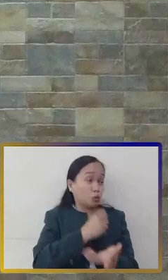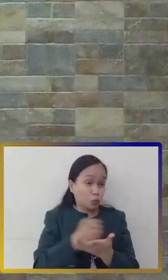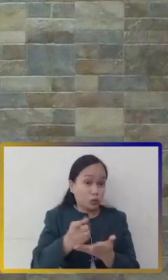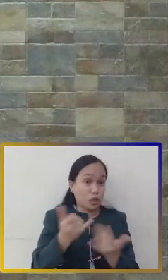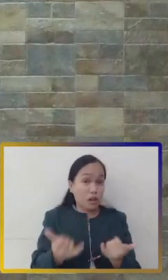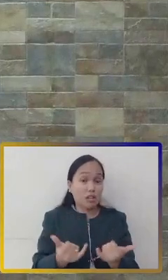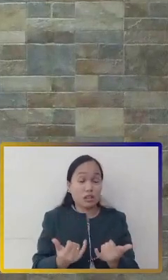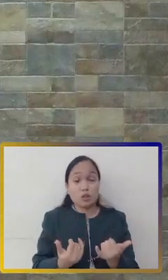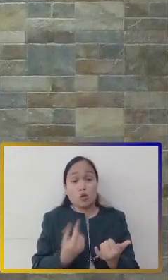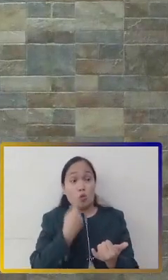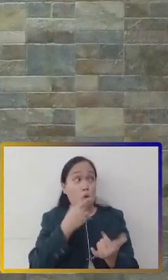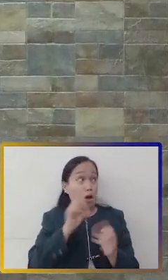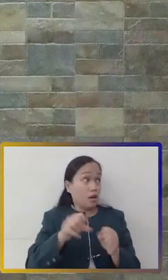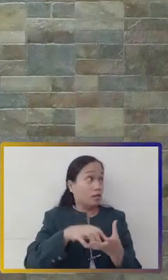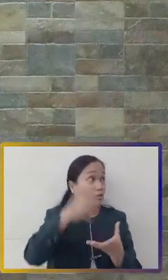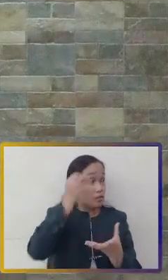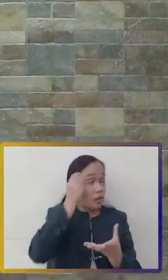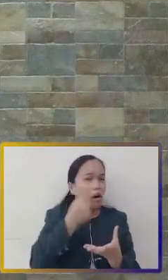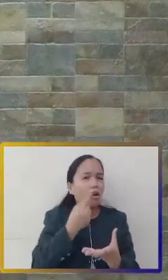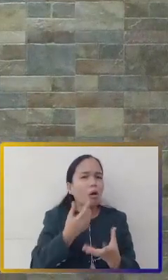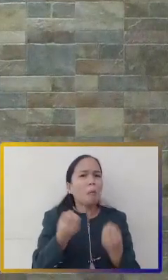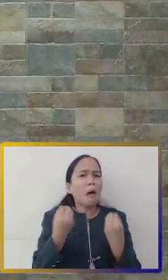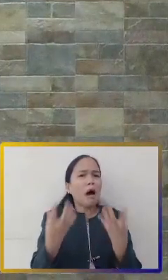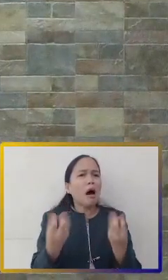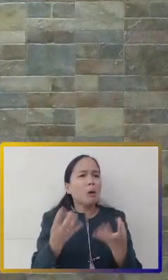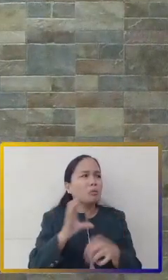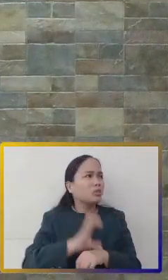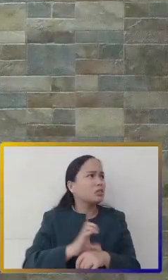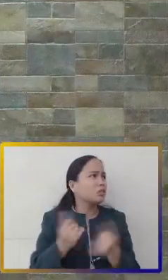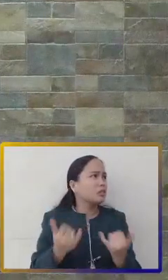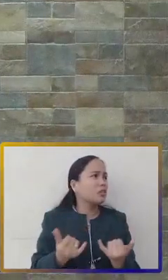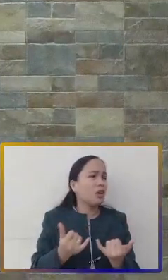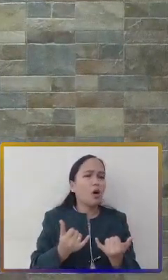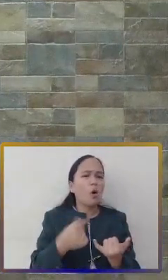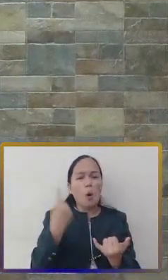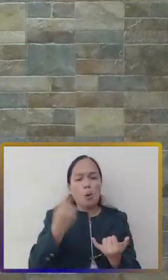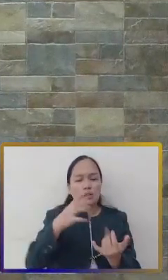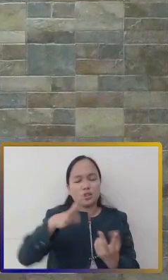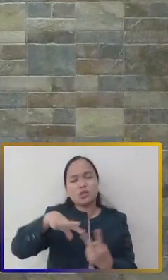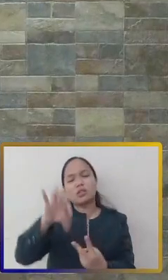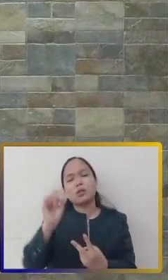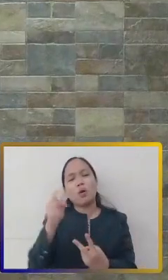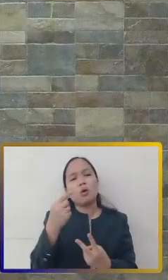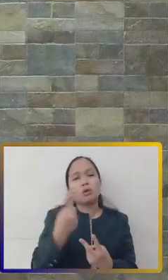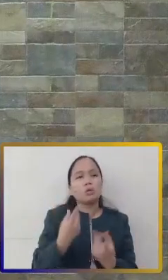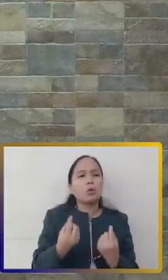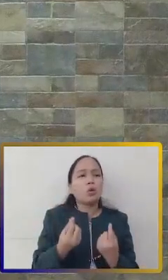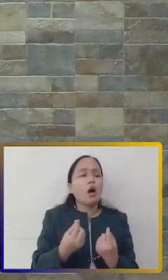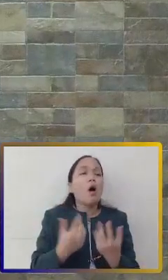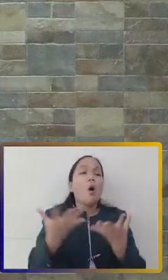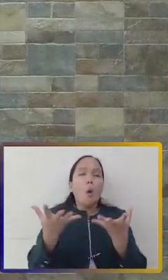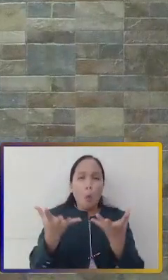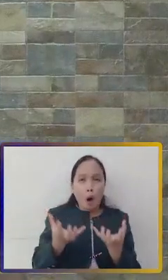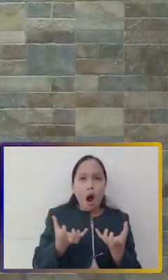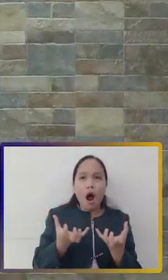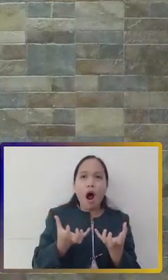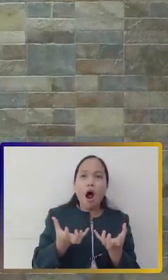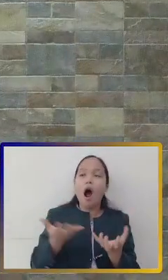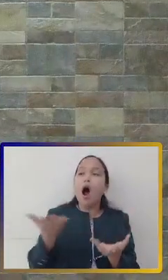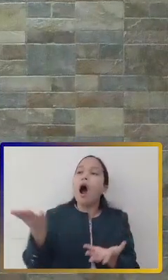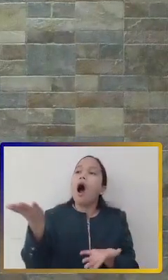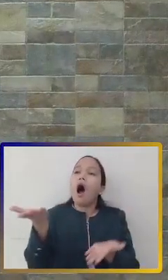mga makakapakinig. Pero ang maraming simbahan ngayon ay pinipilit na nilang gusto pa nilang makinabang sa kaban ng